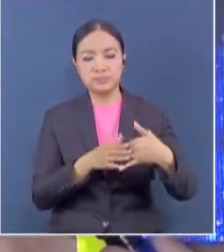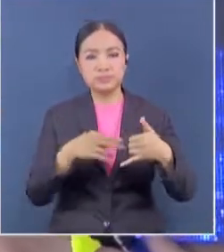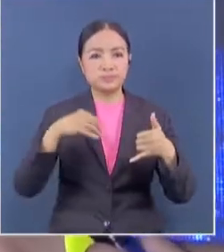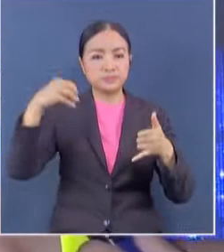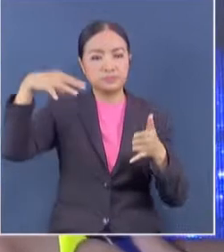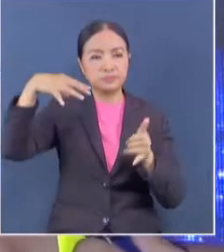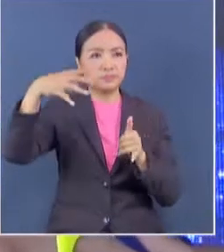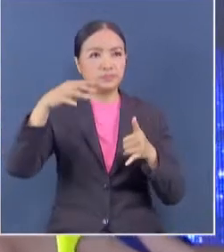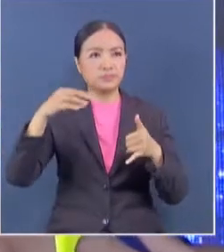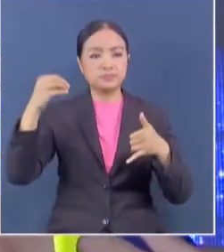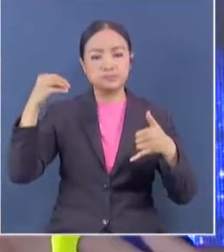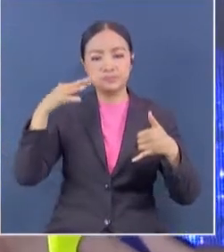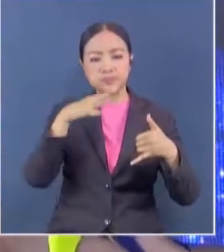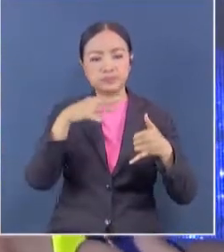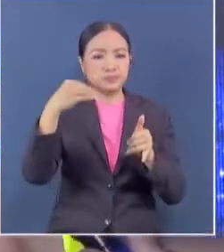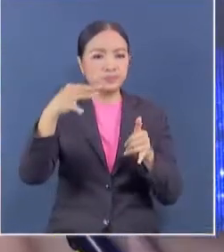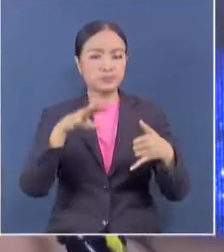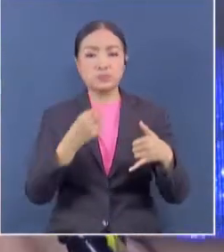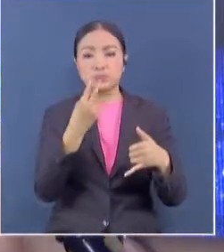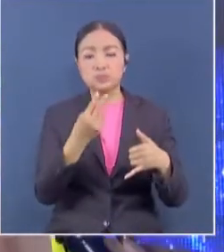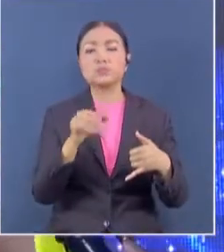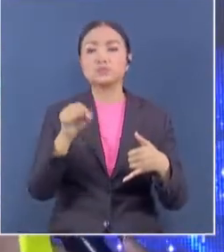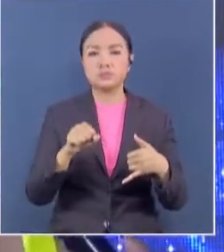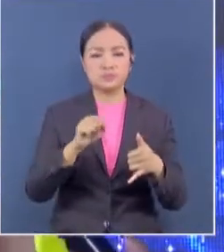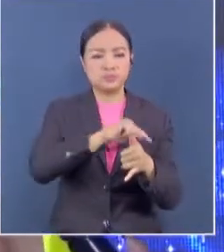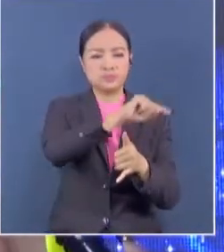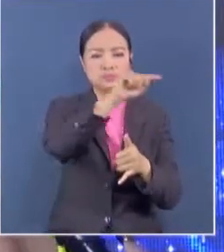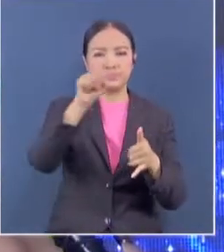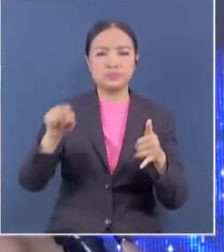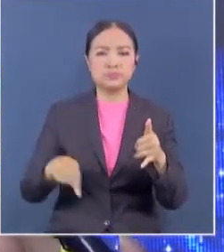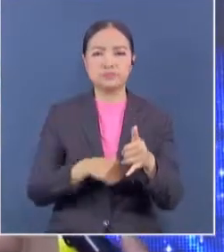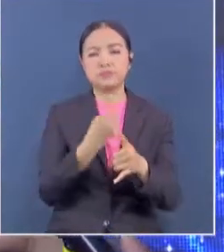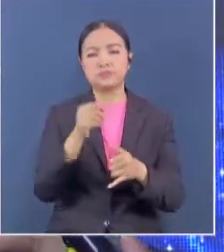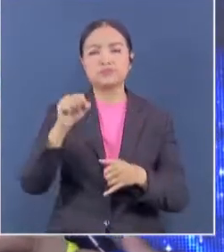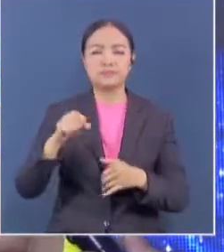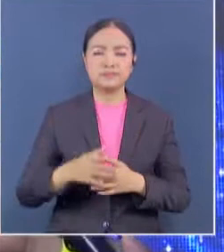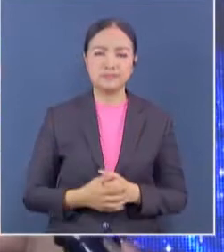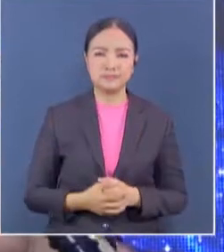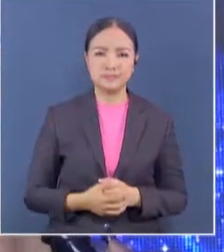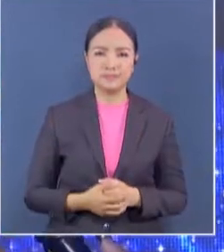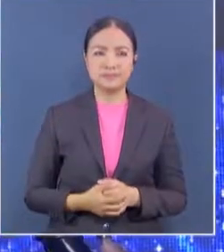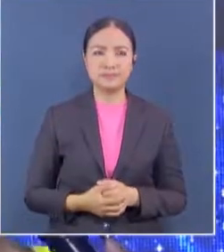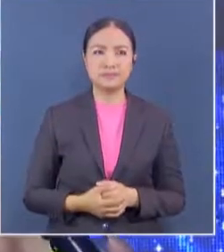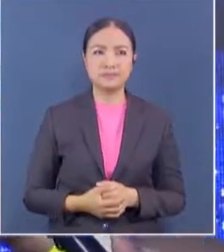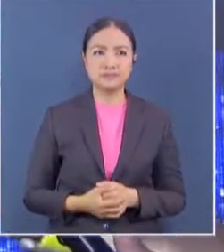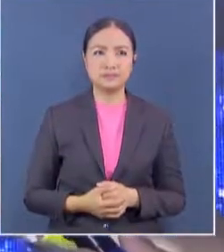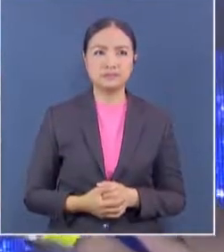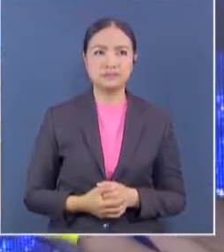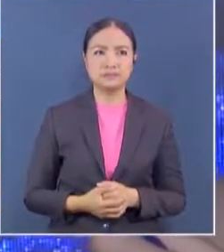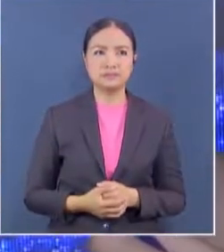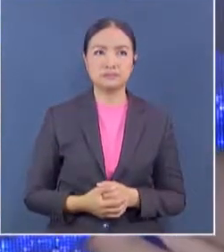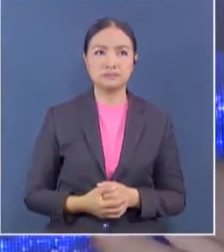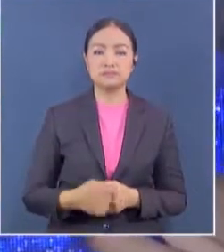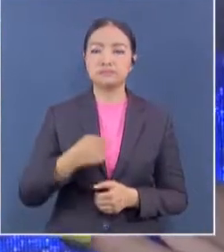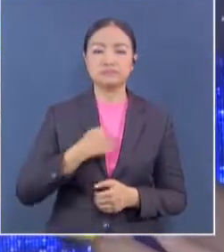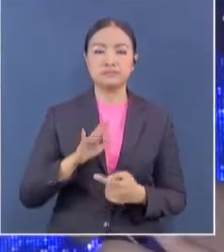ไฟไม่ใช่ไฟแสงค่ะแสงก ็ องค์ประกอบรูปใช่ค่ะใช่ค่ะใช่ค่ะก็เลยแอนคือบอกเลย